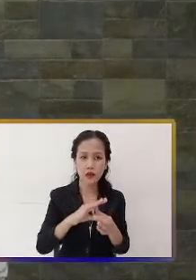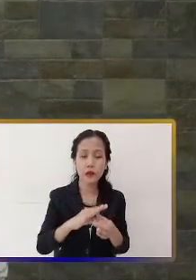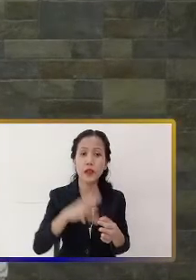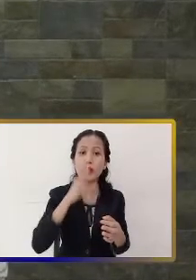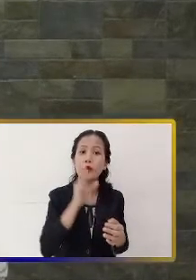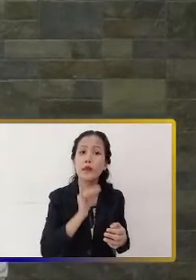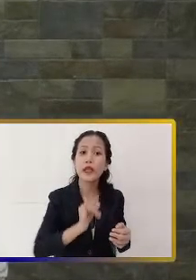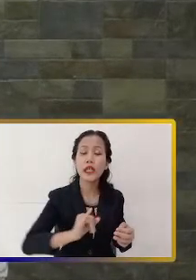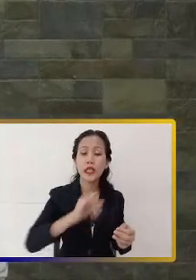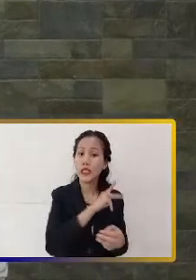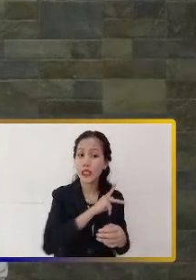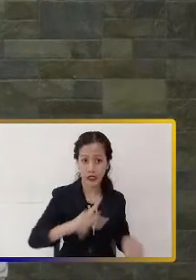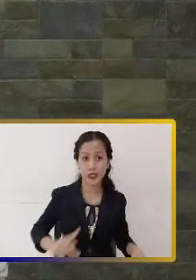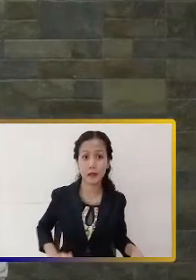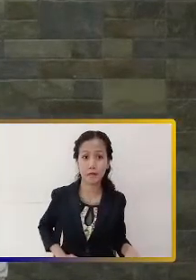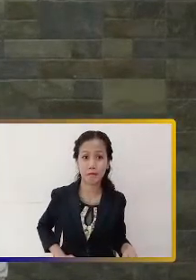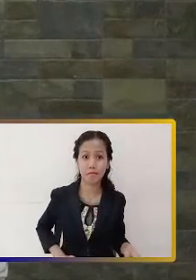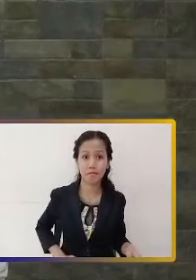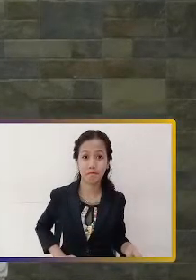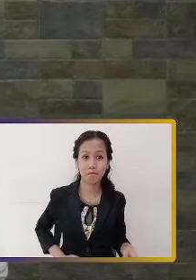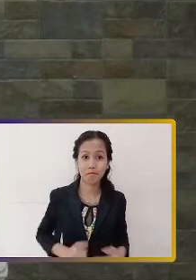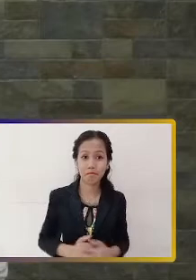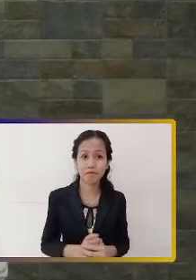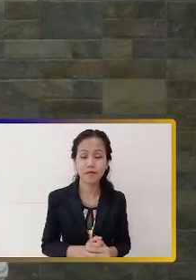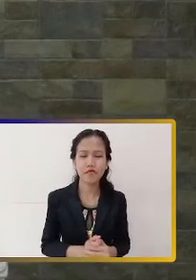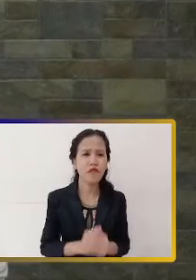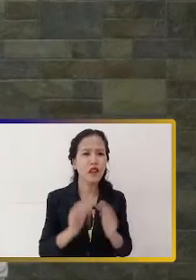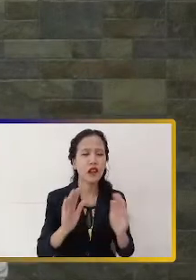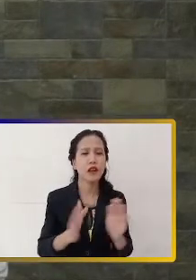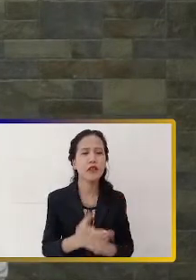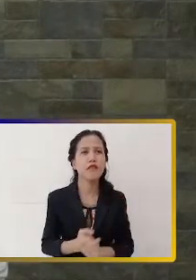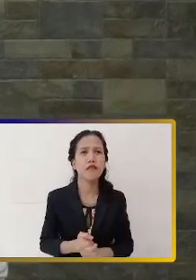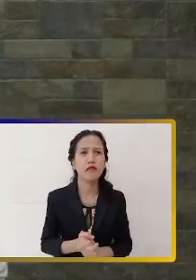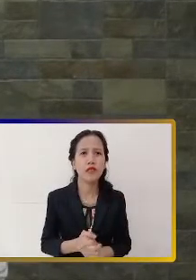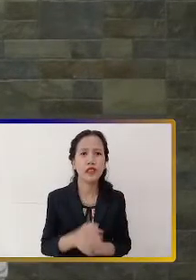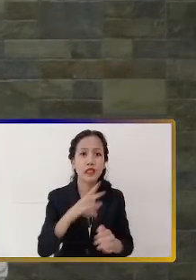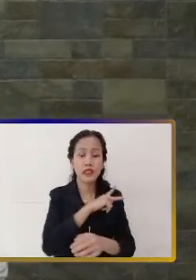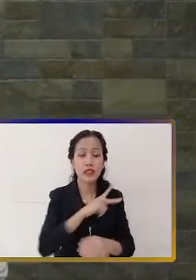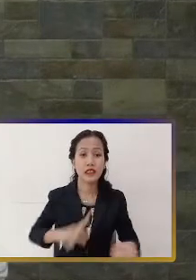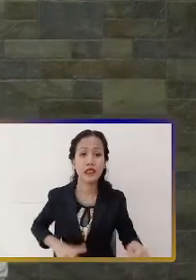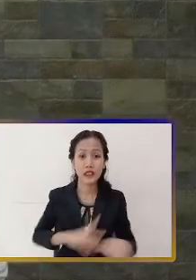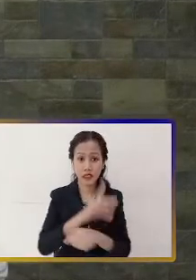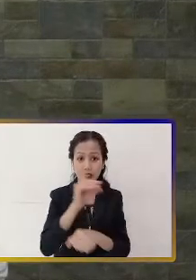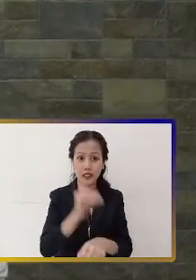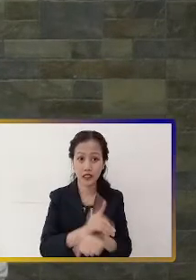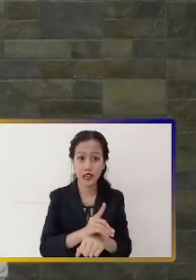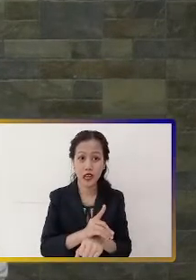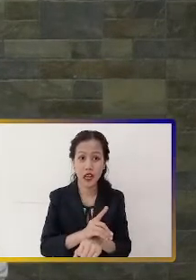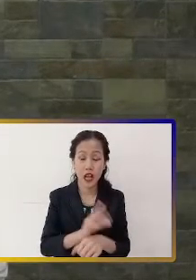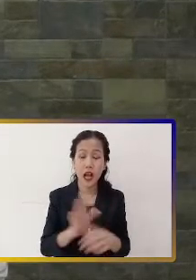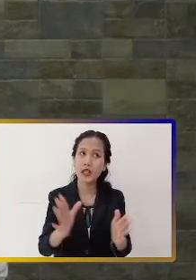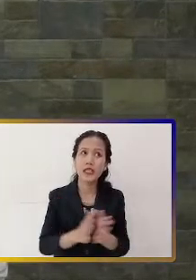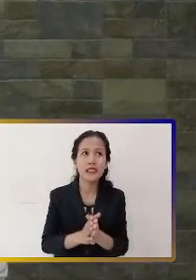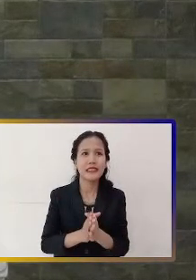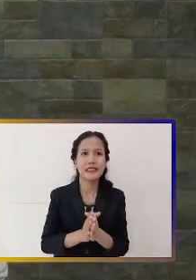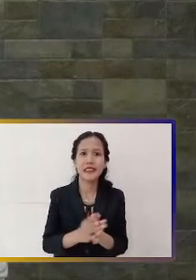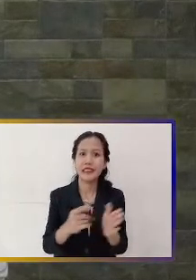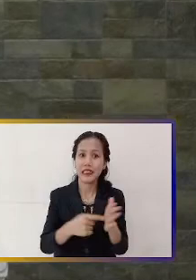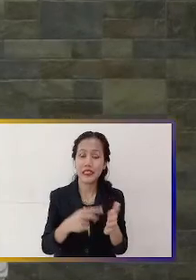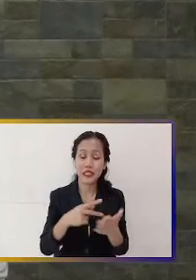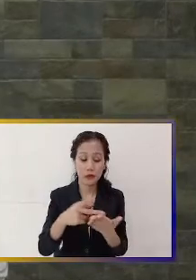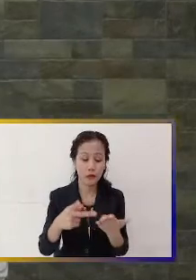of God here. Alright? Now, actually, this is a part of my devotional that I've shared to you